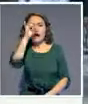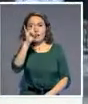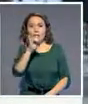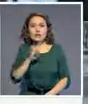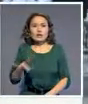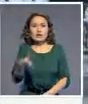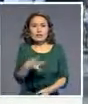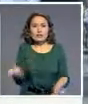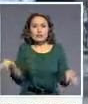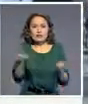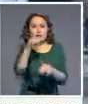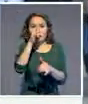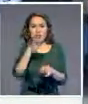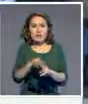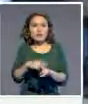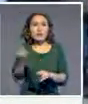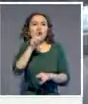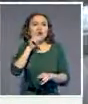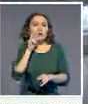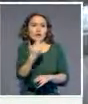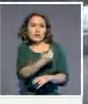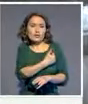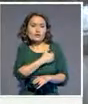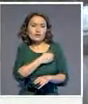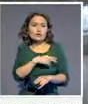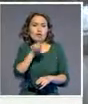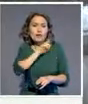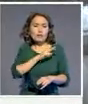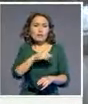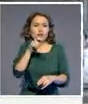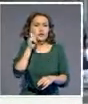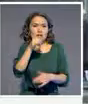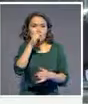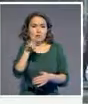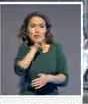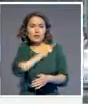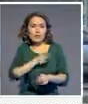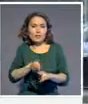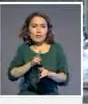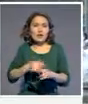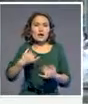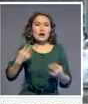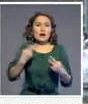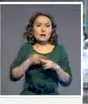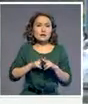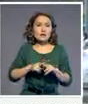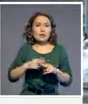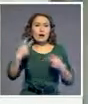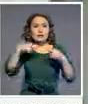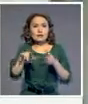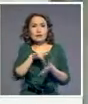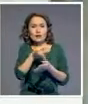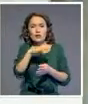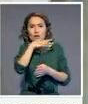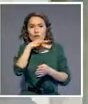Ал жастаршы, оларға қаржы табу керек, жақсы өмір сүргілері келеді. Сондықтан өнер кәсібі дамыған, құрылысы қарқынды жүріп жатқан әрі қалаларға